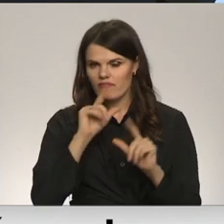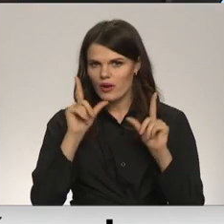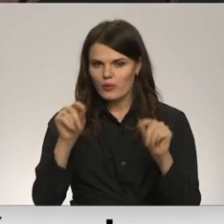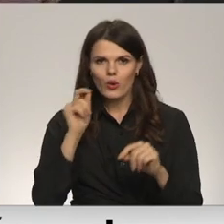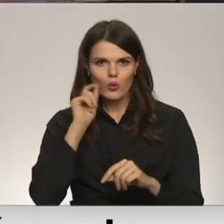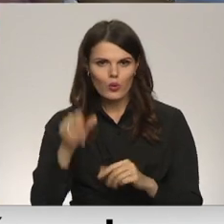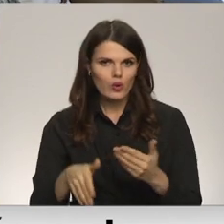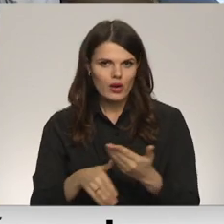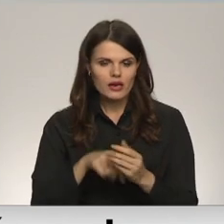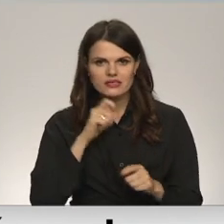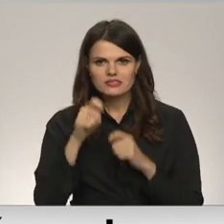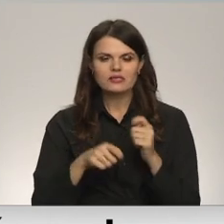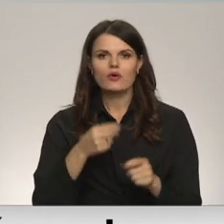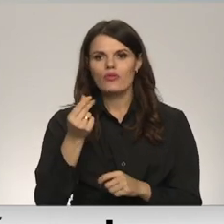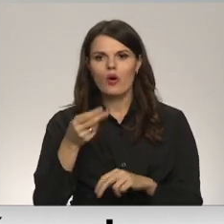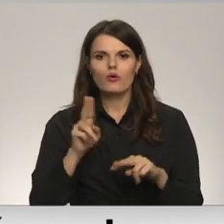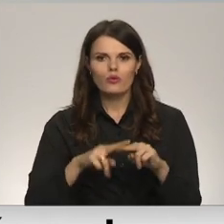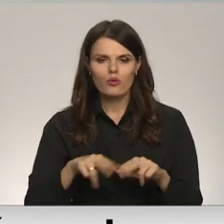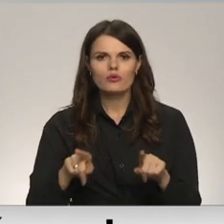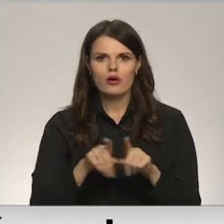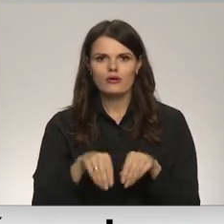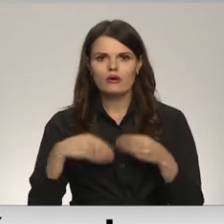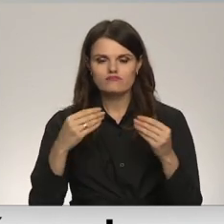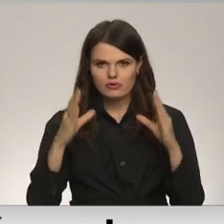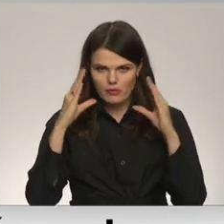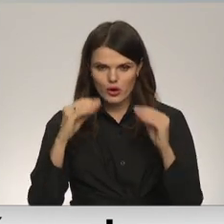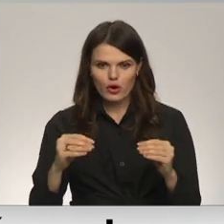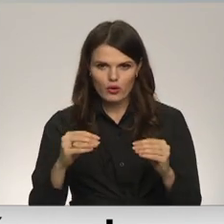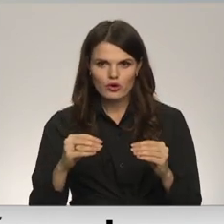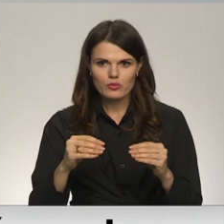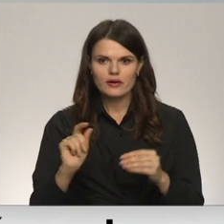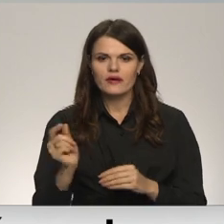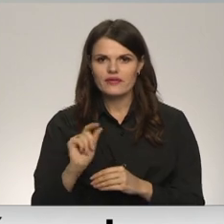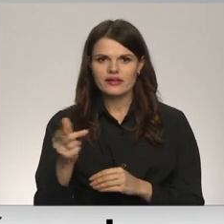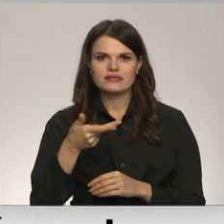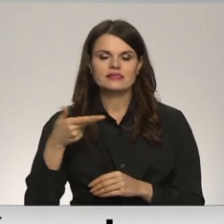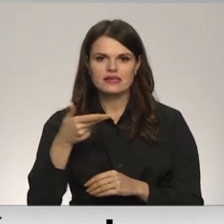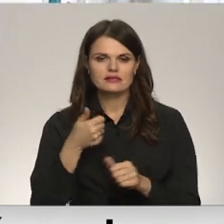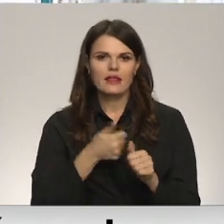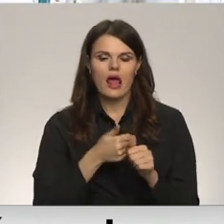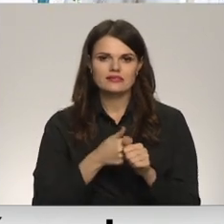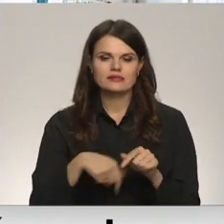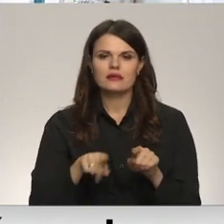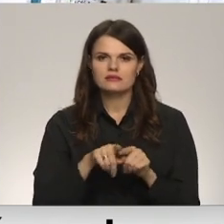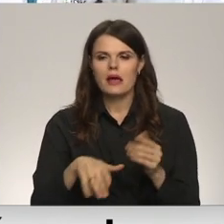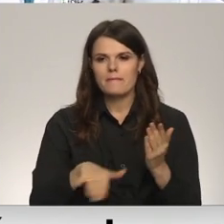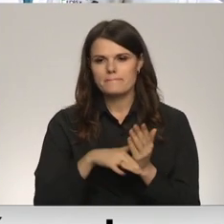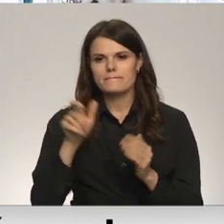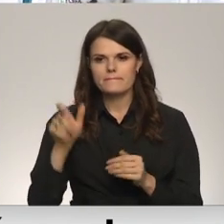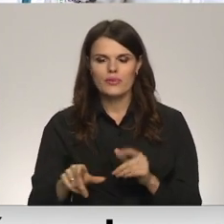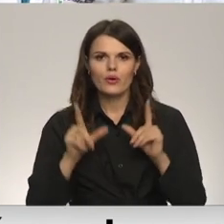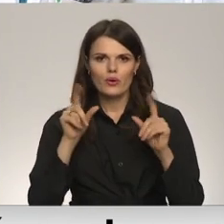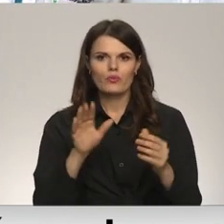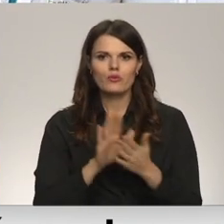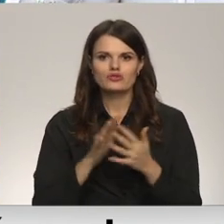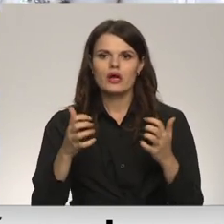Ukrainu. Ir saziedot gan naudu, gan abu rīcībā nonācis mikroautobuss. Drīzumā trietā, jo līdz dodas arī ārsta palīgs, mediķi dosies